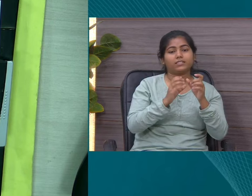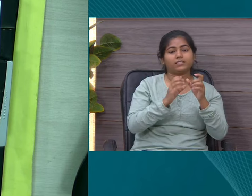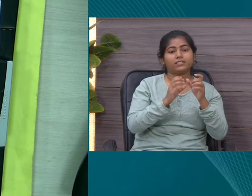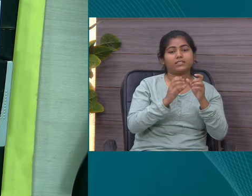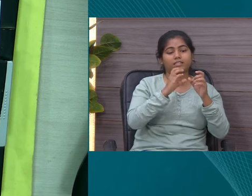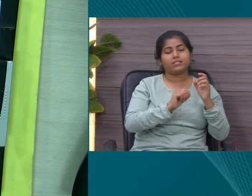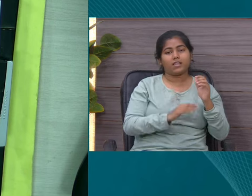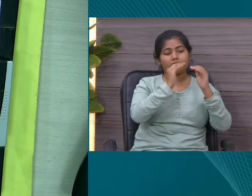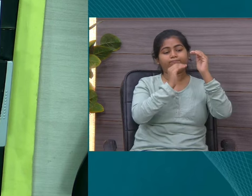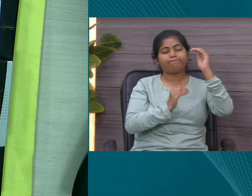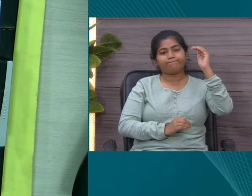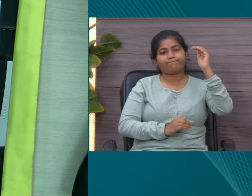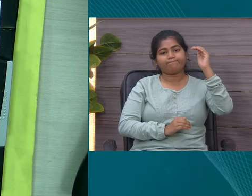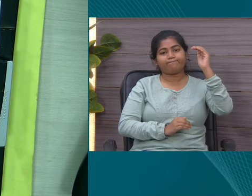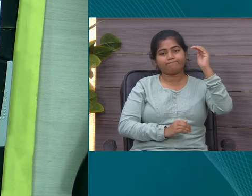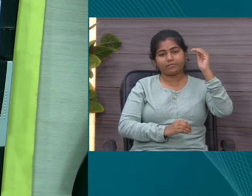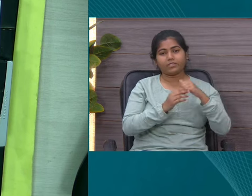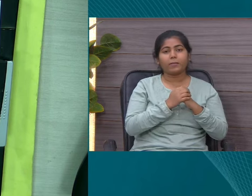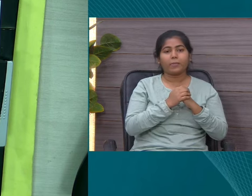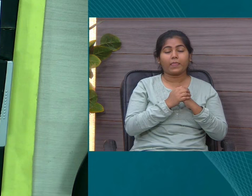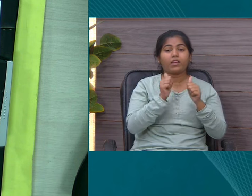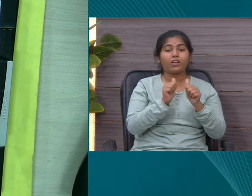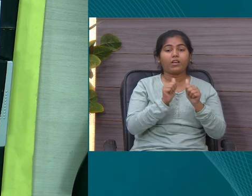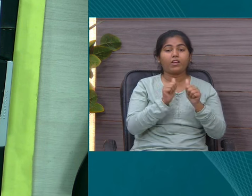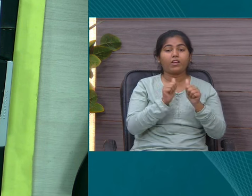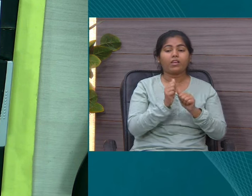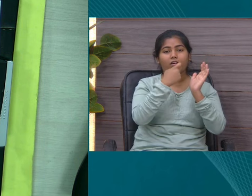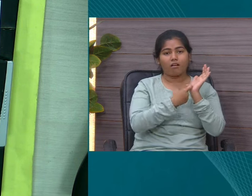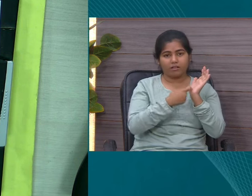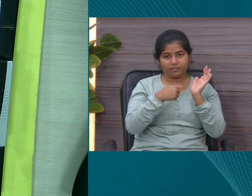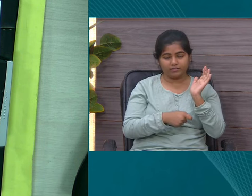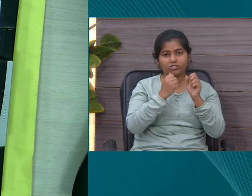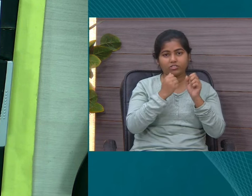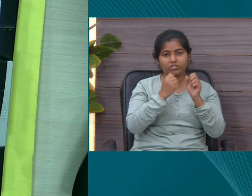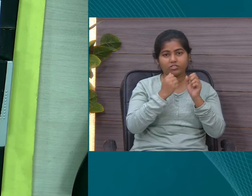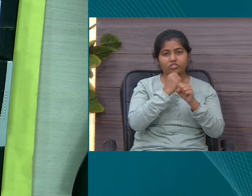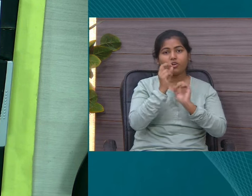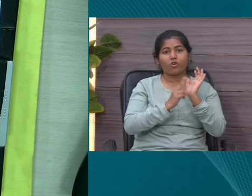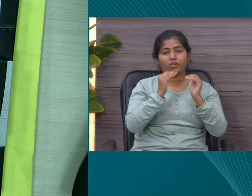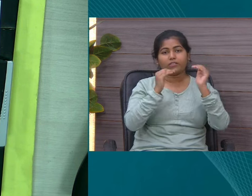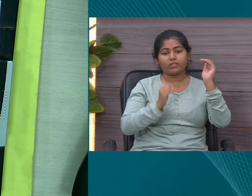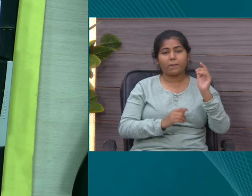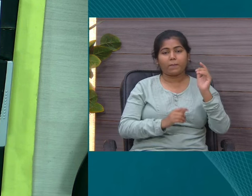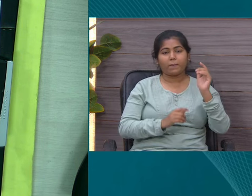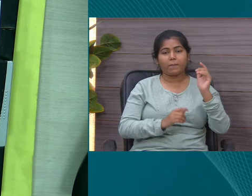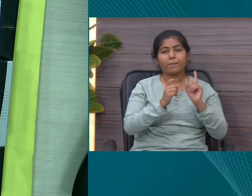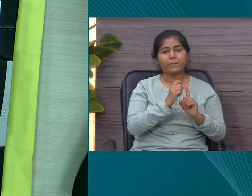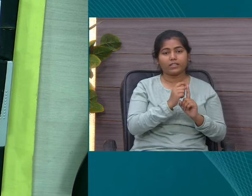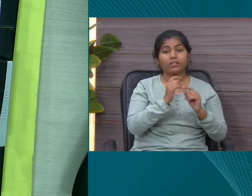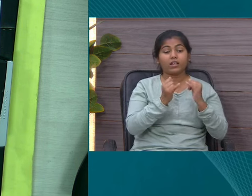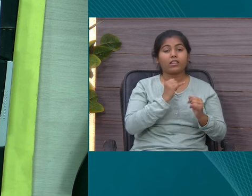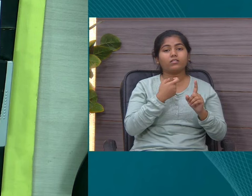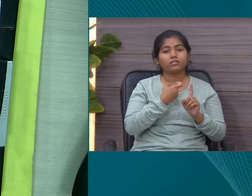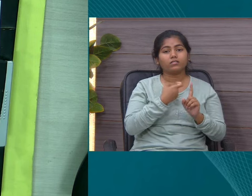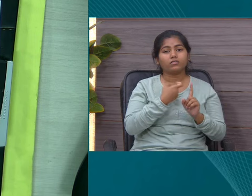Cl ले लिया है हमने मार्क किया हुआ है दैट इज क्लोरीन, और का Ar आर्गन, के काजू दैट इज पोटेशियम एंड